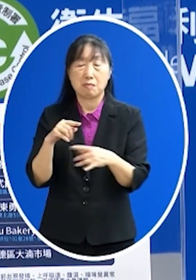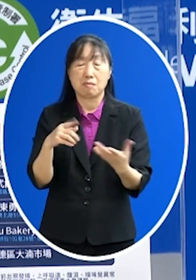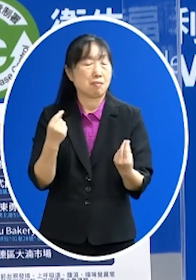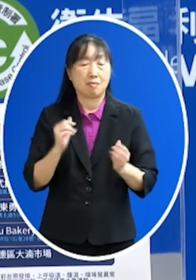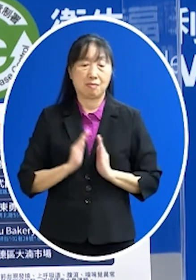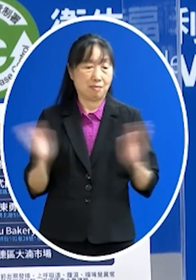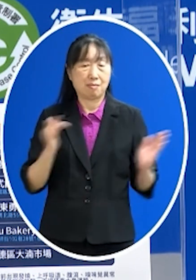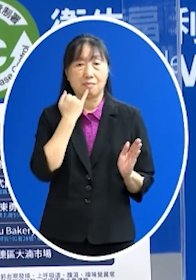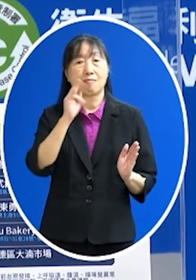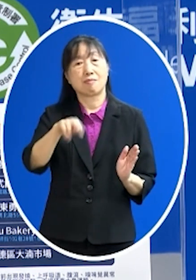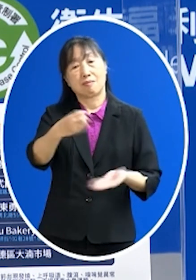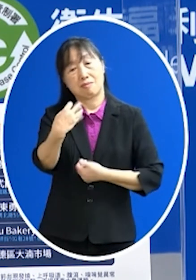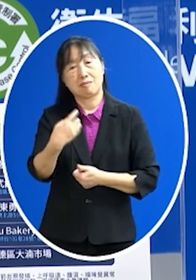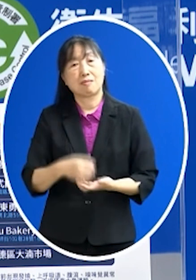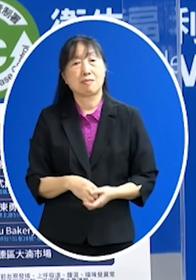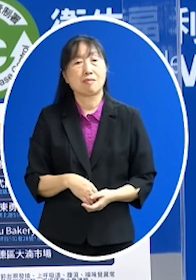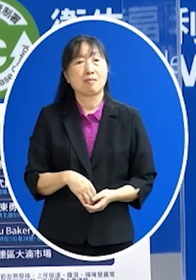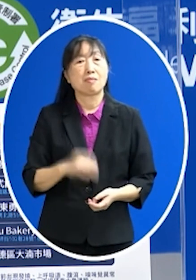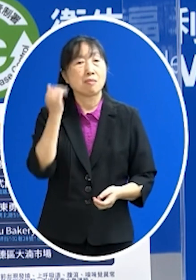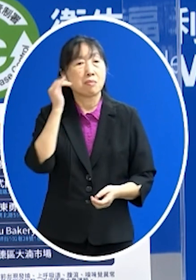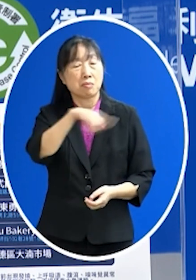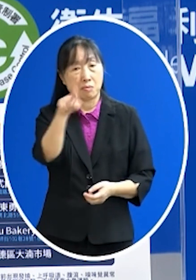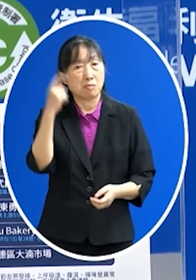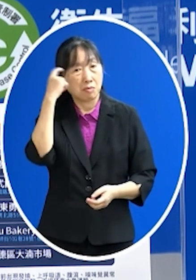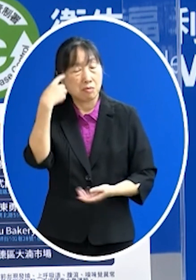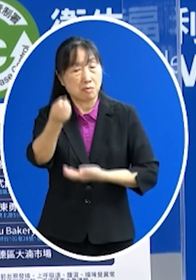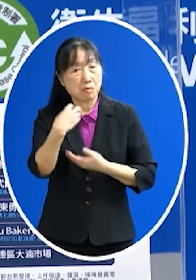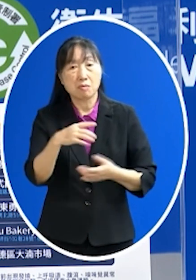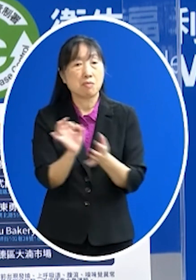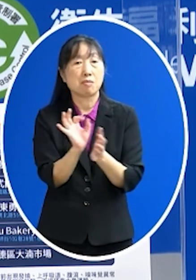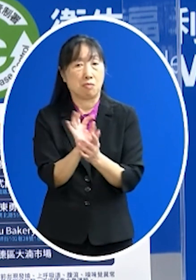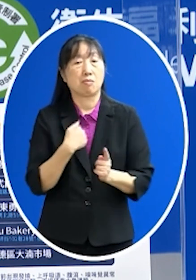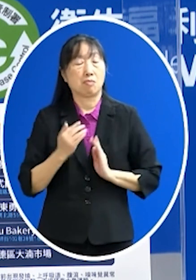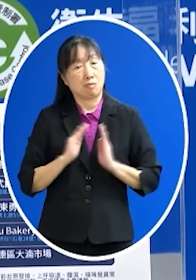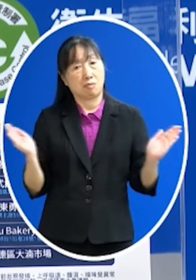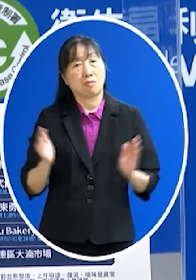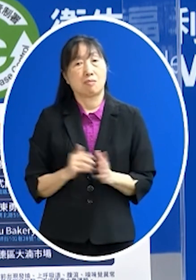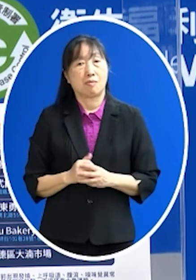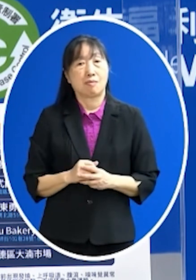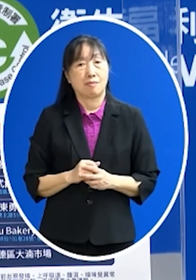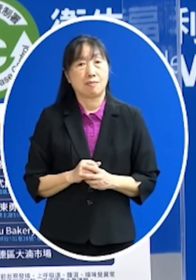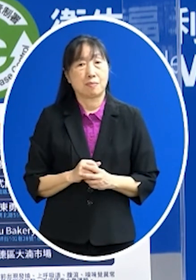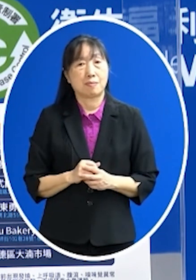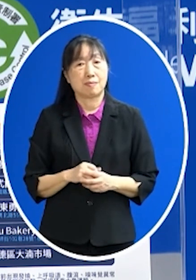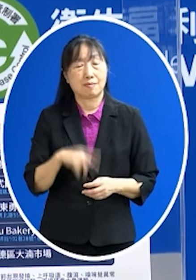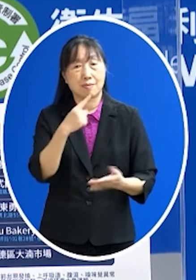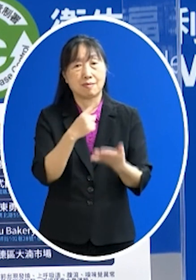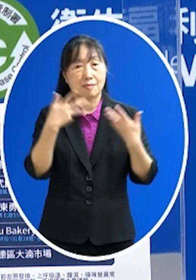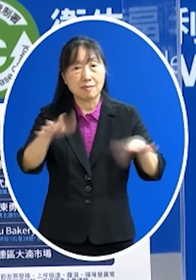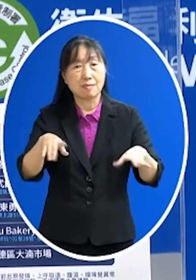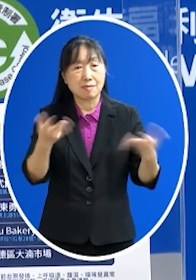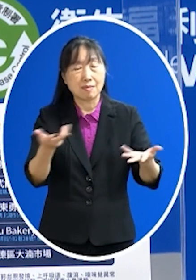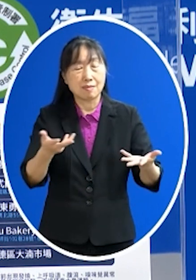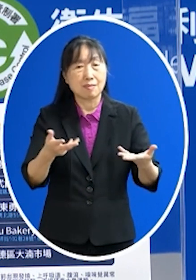胸。那任何人要来检讨我，那这本来就应该哈。我们在负责这些事情，事实上它很多的争